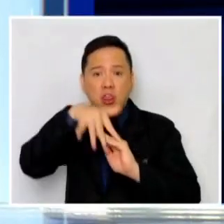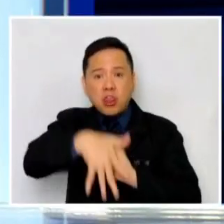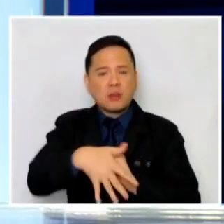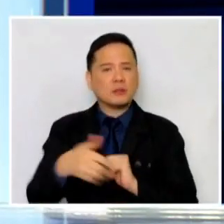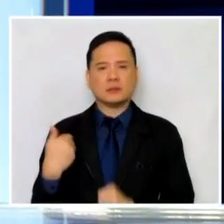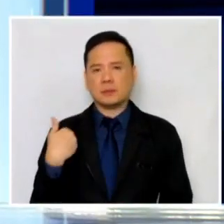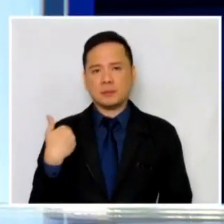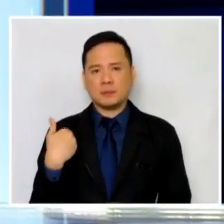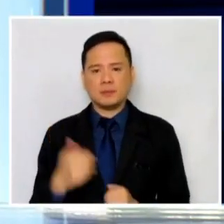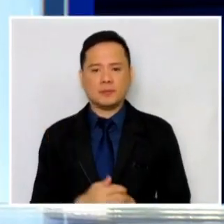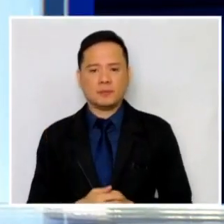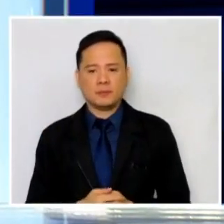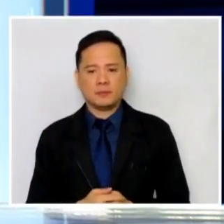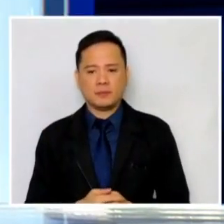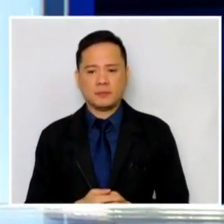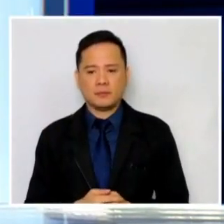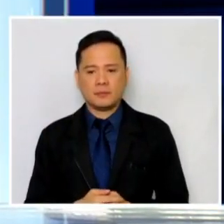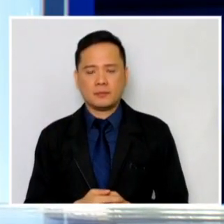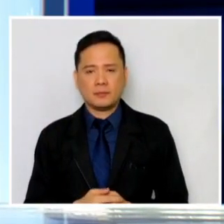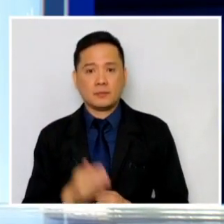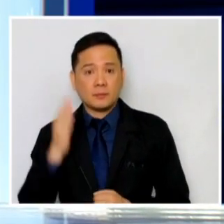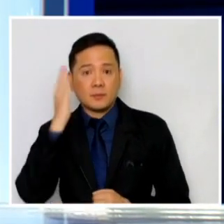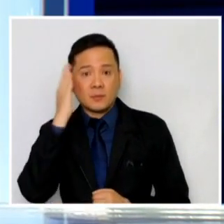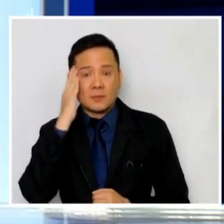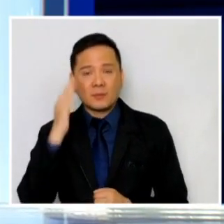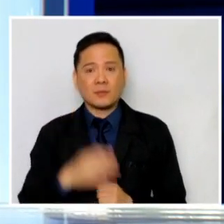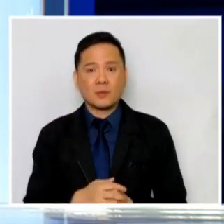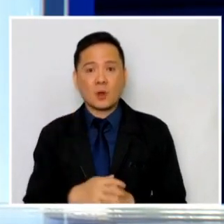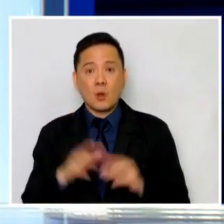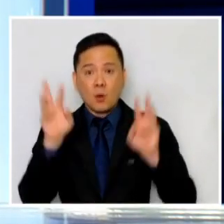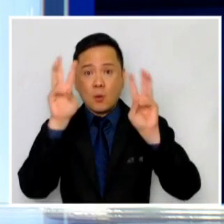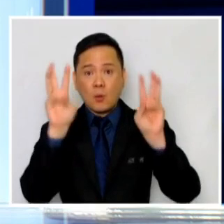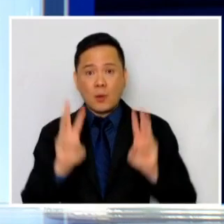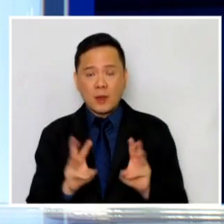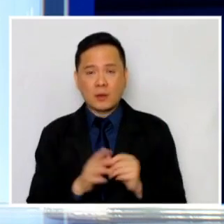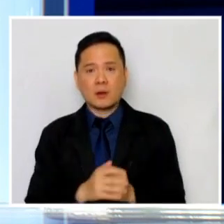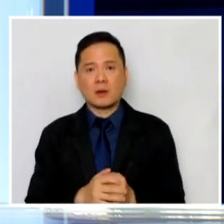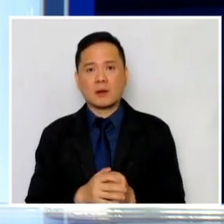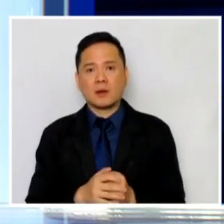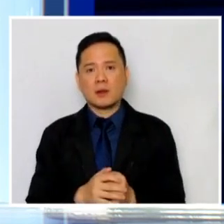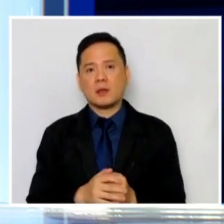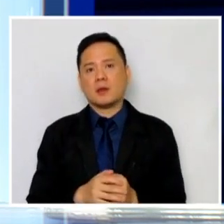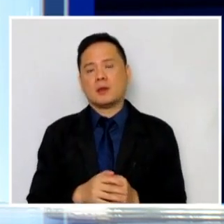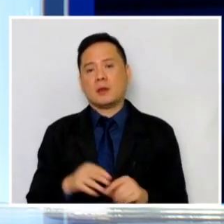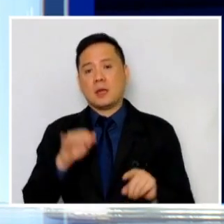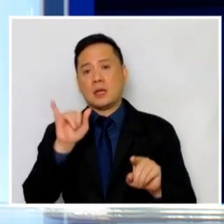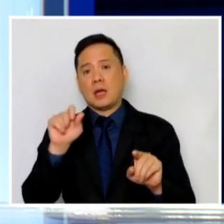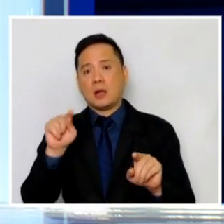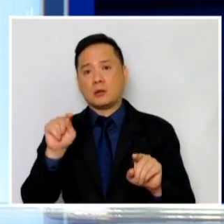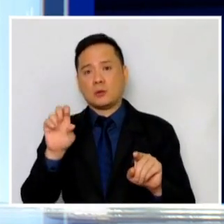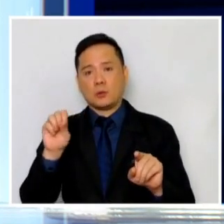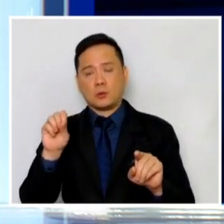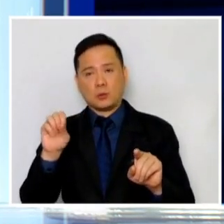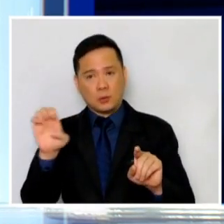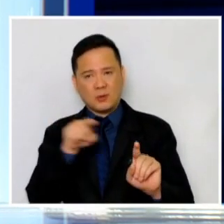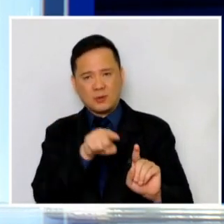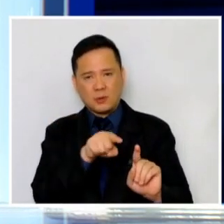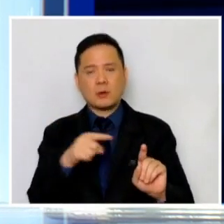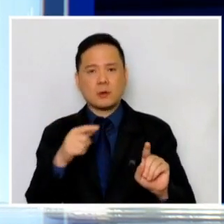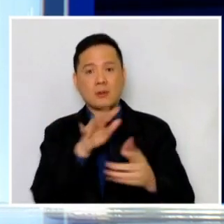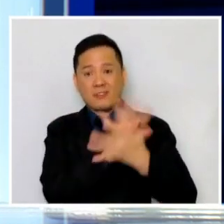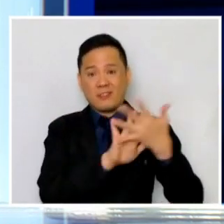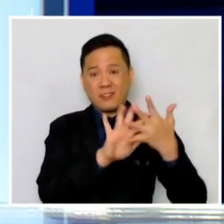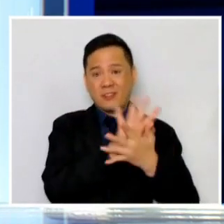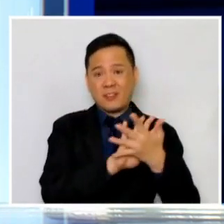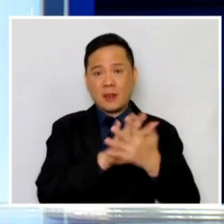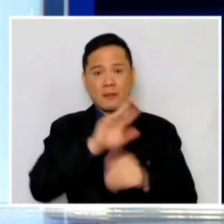Lumakas at isa ng severe tropical storm ang bagyong Nyato na nasa labas ng Philippine Area of Responsibility.